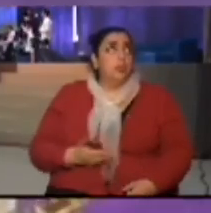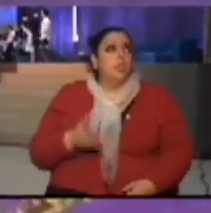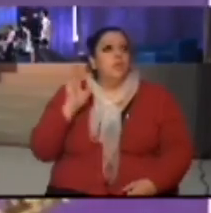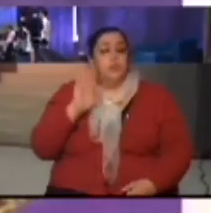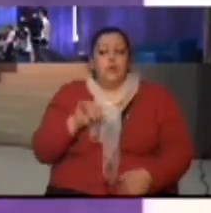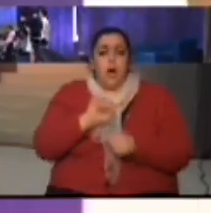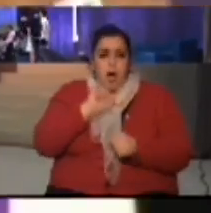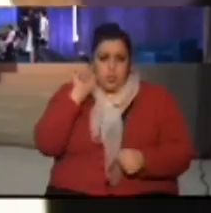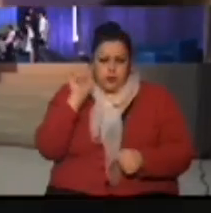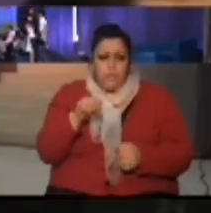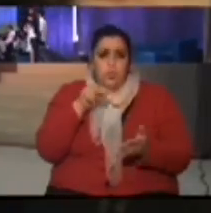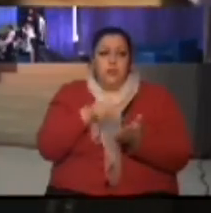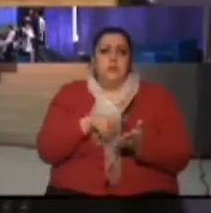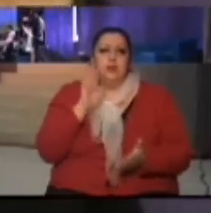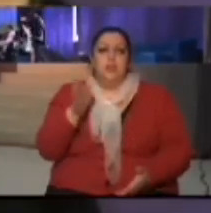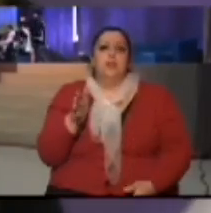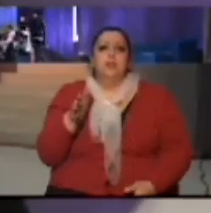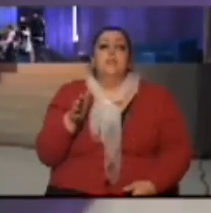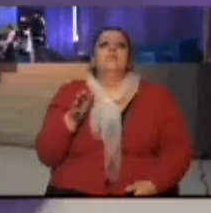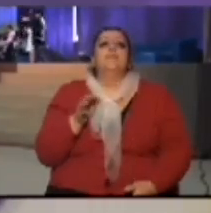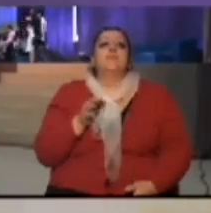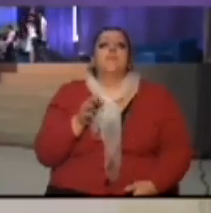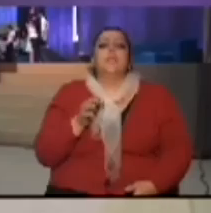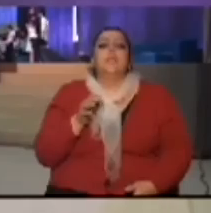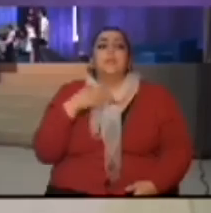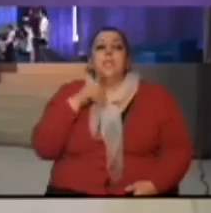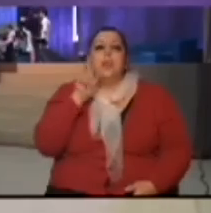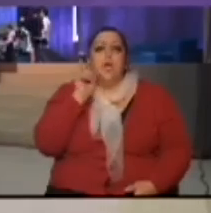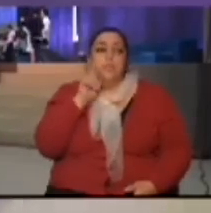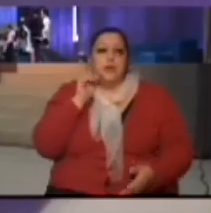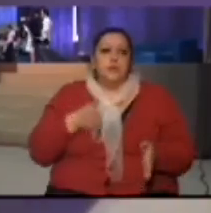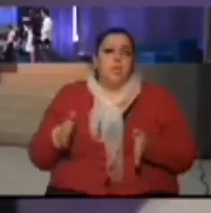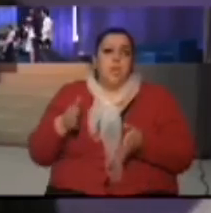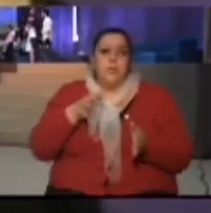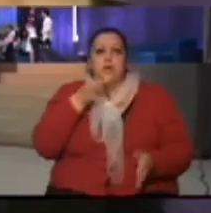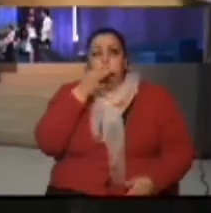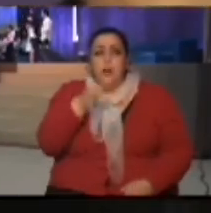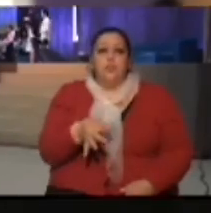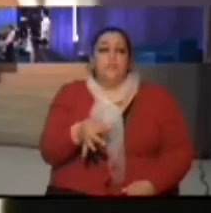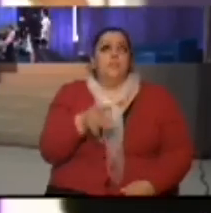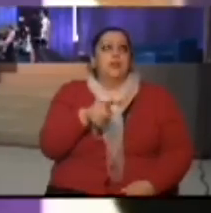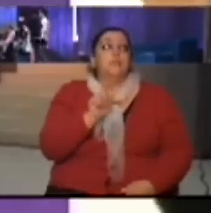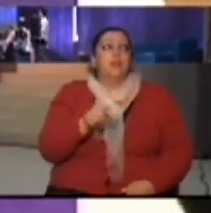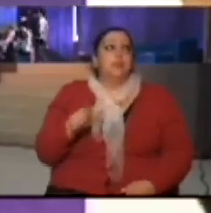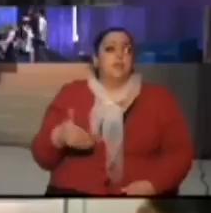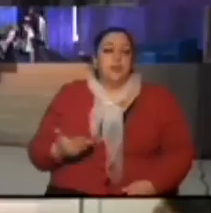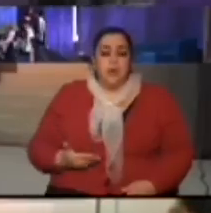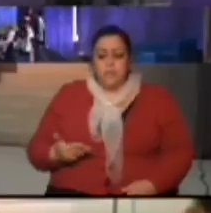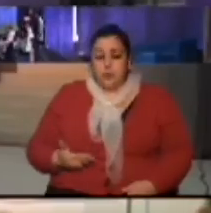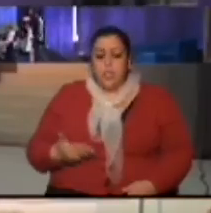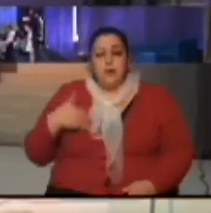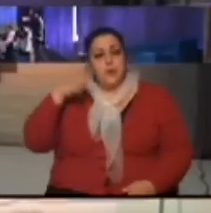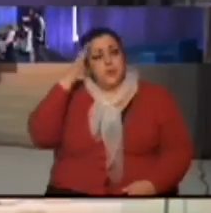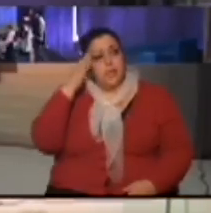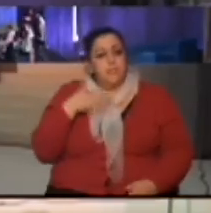հաղթող դառնան Հիսուս Քրիստոսի անունով, մենք կանաչ ճանապարհ ենք խոսում այս մարդկանց կյանքերում, մեր Տեր,